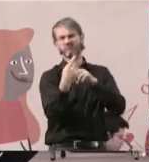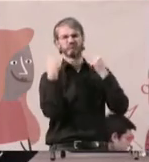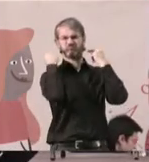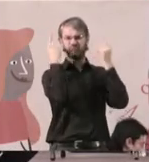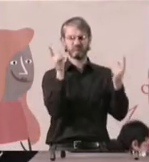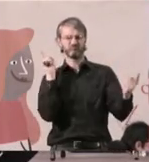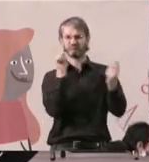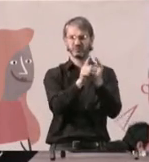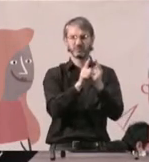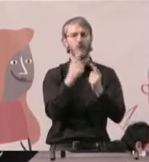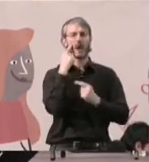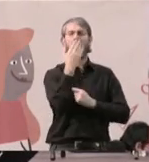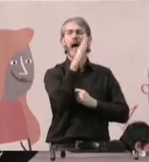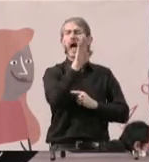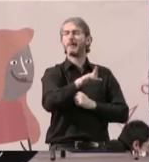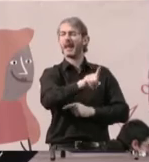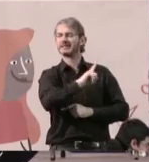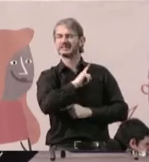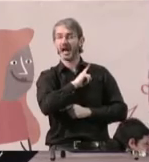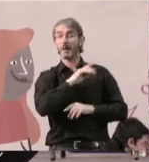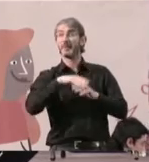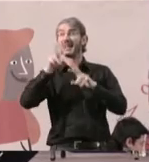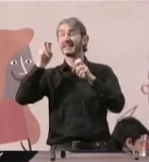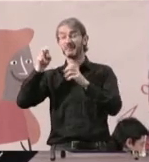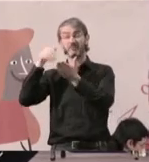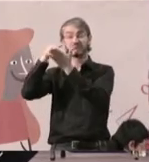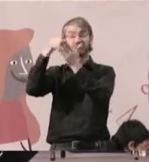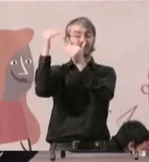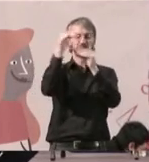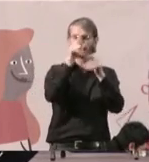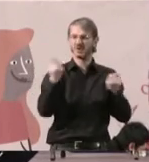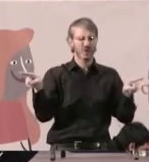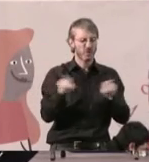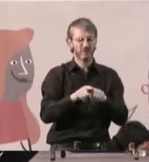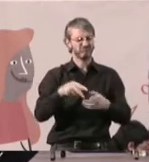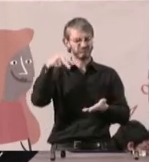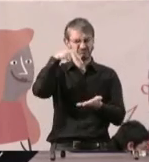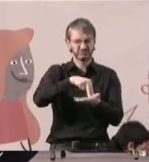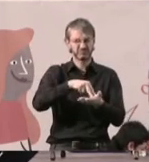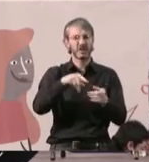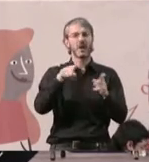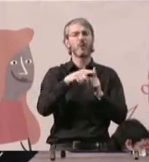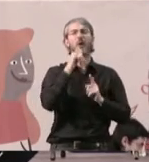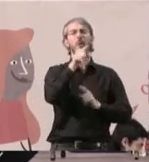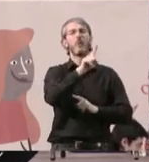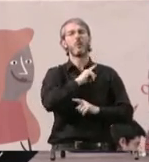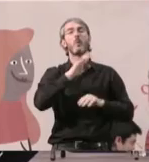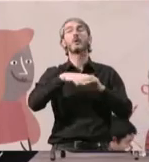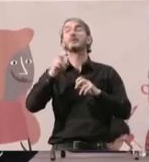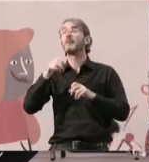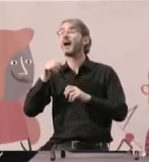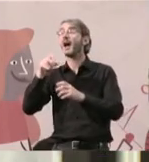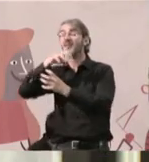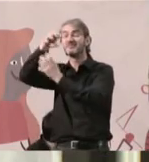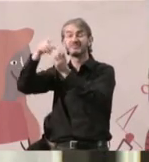enfrontar juntes les amenaces per aturar desnonaments. Vam enfrontar juntes les demandes per denunciar la corrupció.